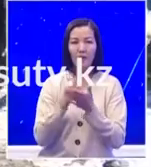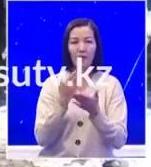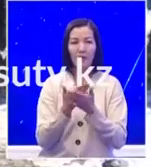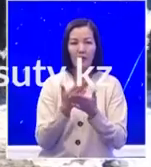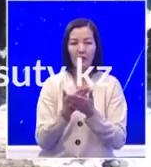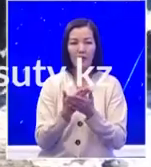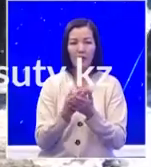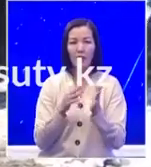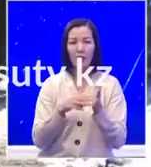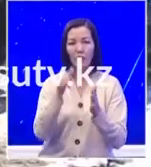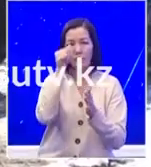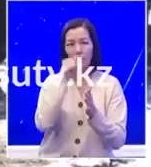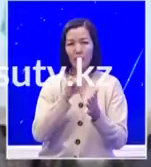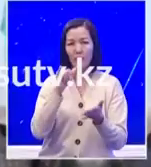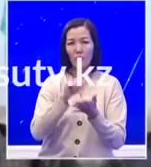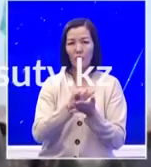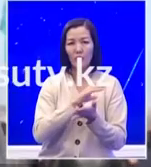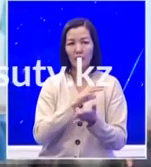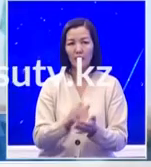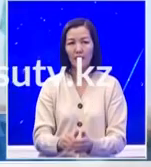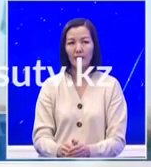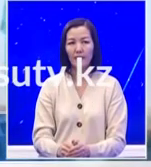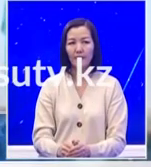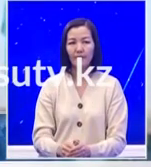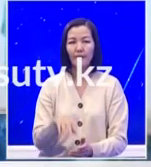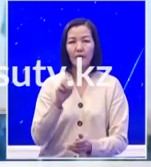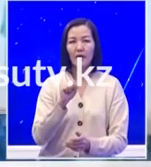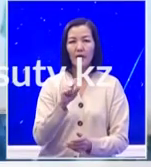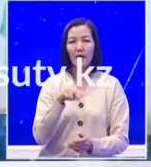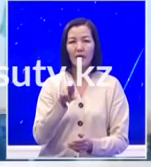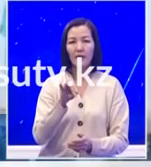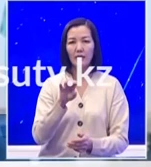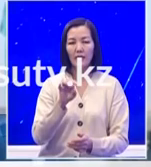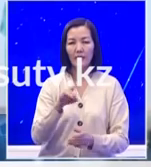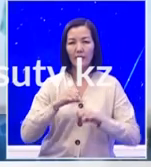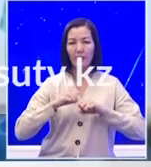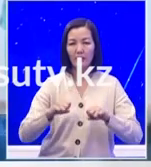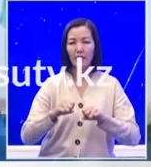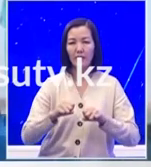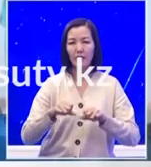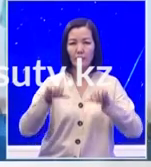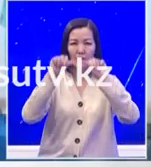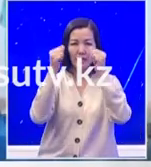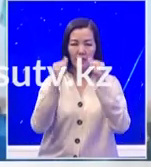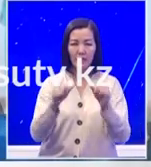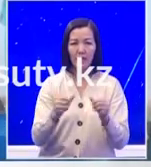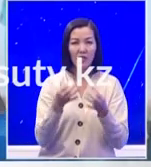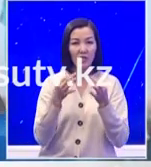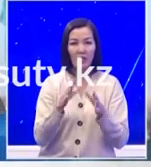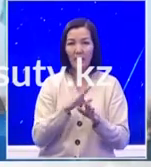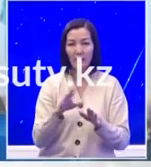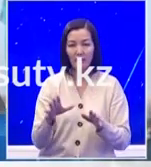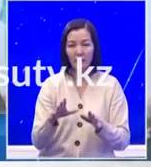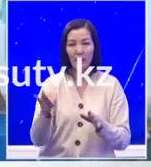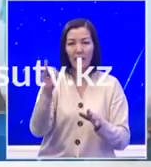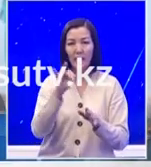жоғы 9 айда орнатыпты. Алдияр батырдың ескерткіші бұл жайған ескерткіш емес. Бұл тарих, бұл өткенді